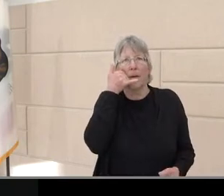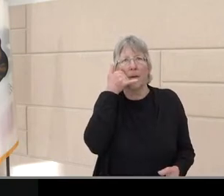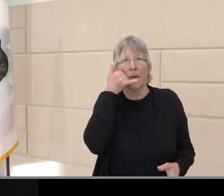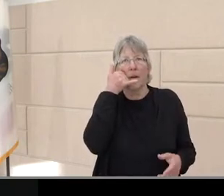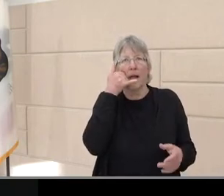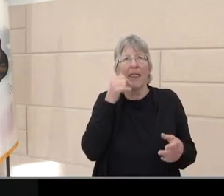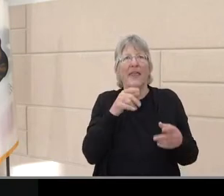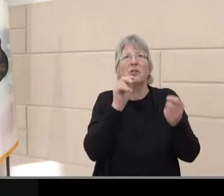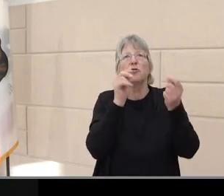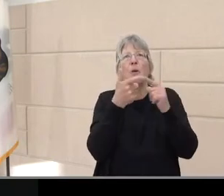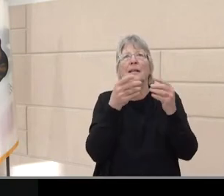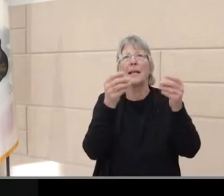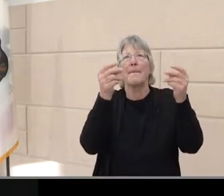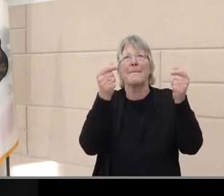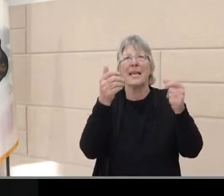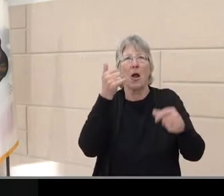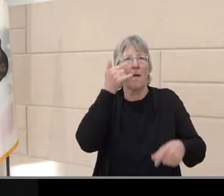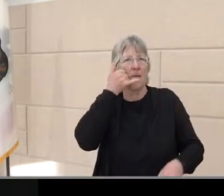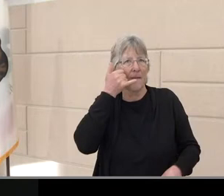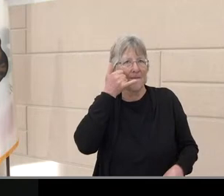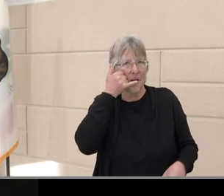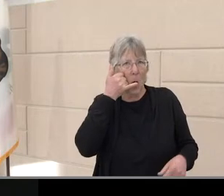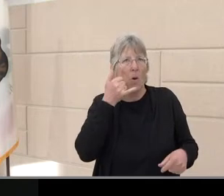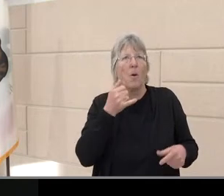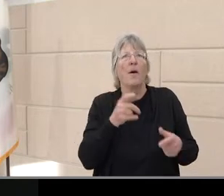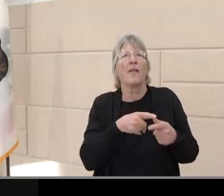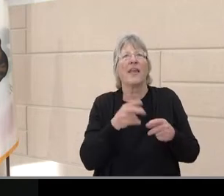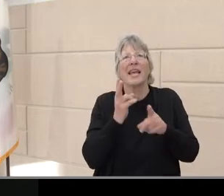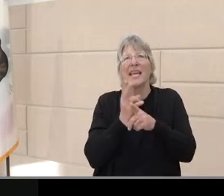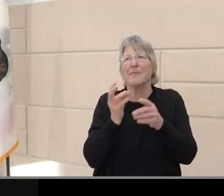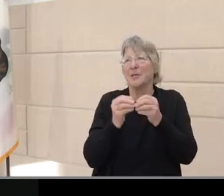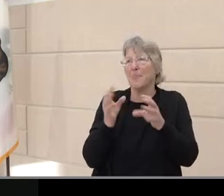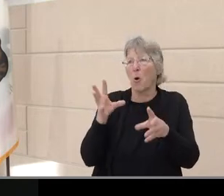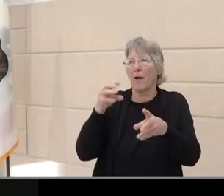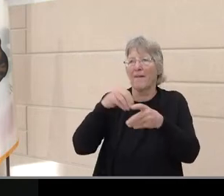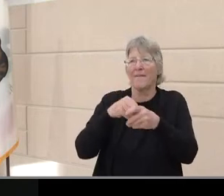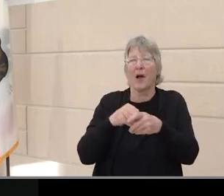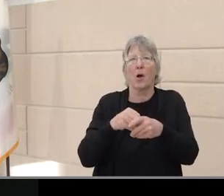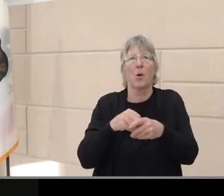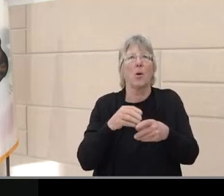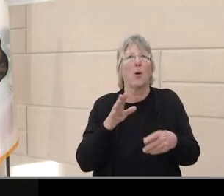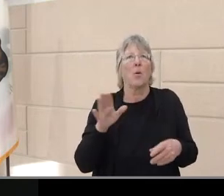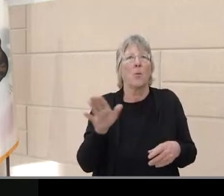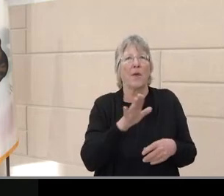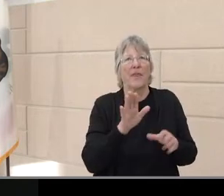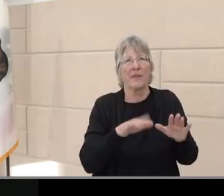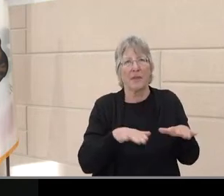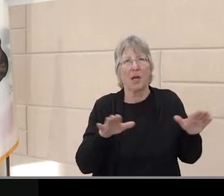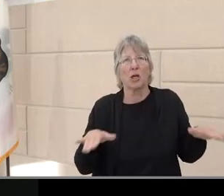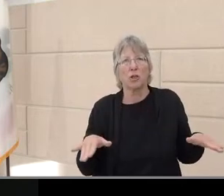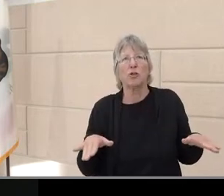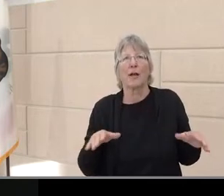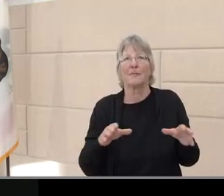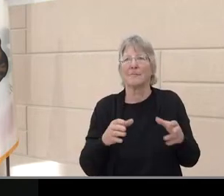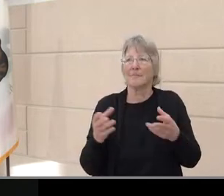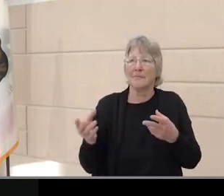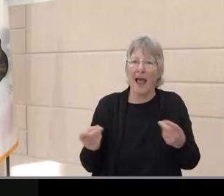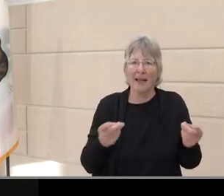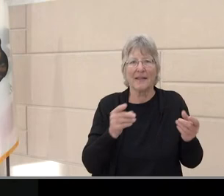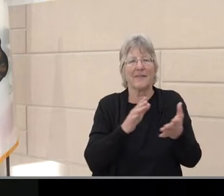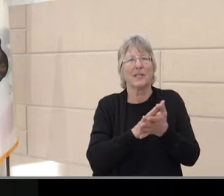បស់មេដាមេដាដូចជាតោះមកថាពេលមេដាមេដាគាត់ត្រូវការជំនួយបបប្រែហ្នឹងគាត់តាក់ទងតាម